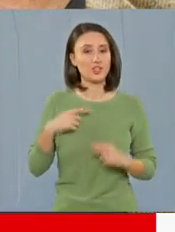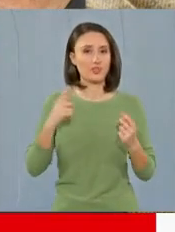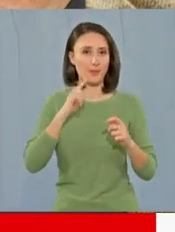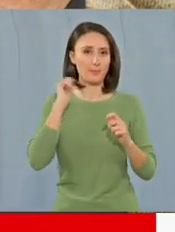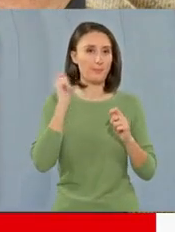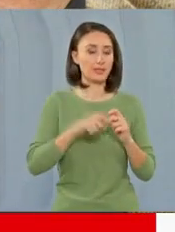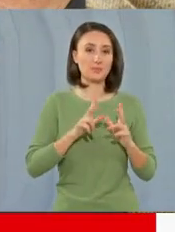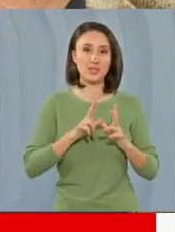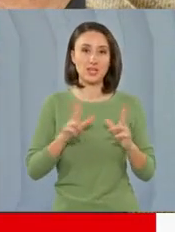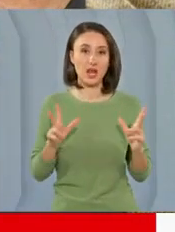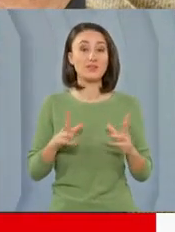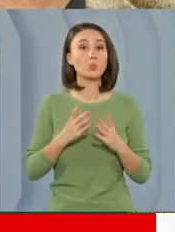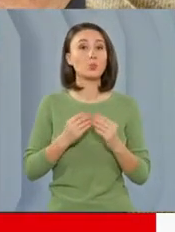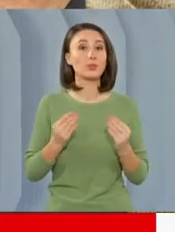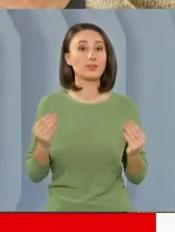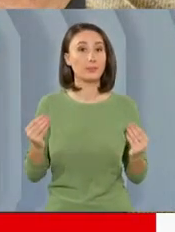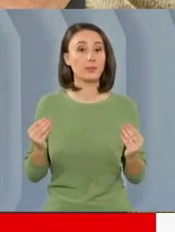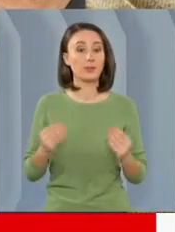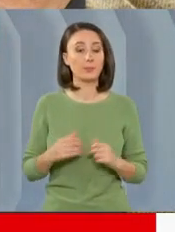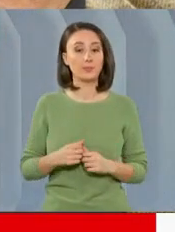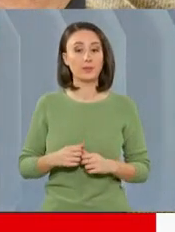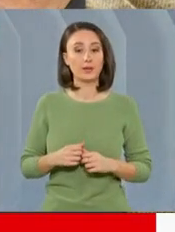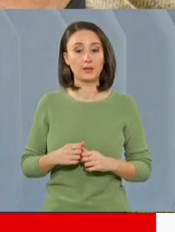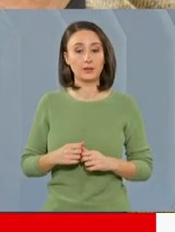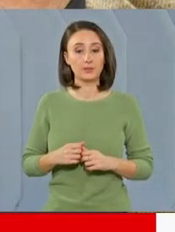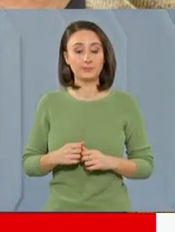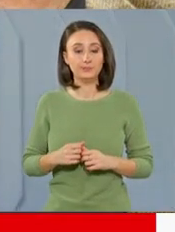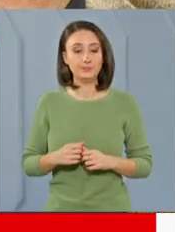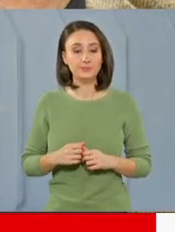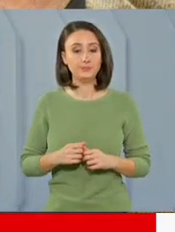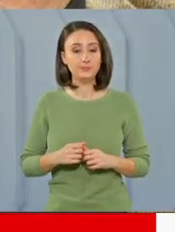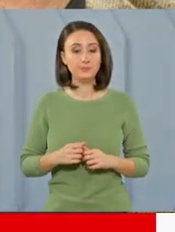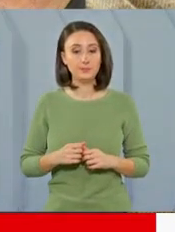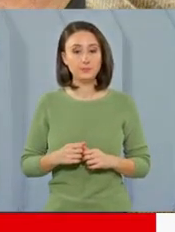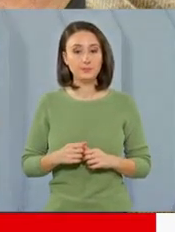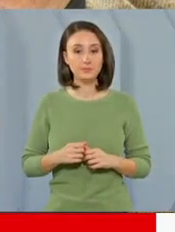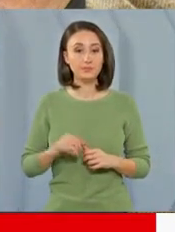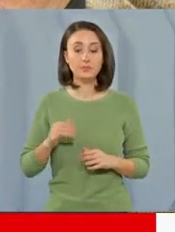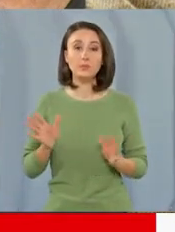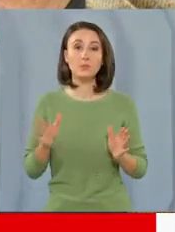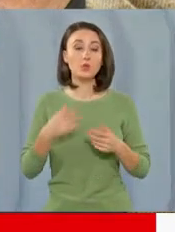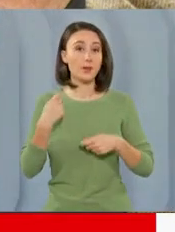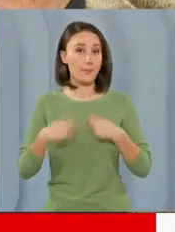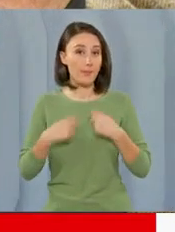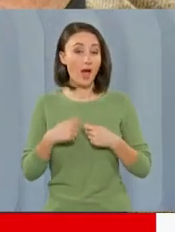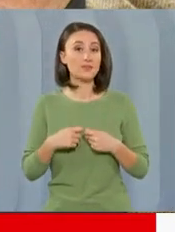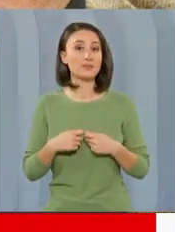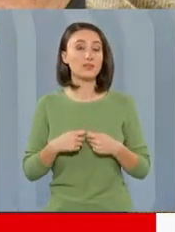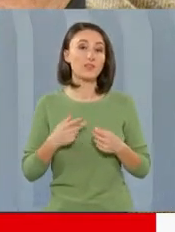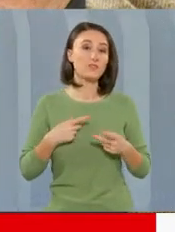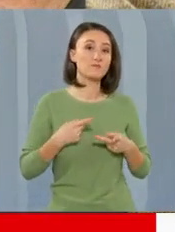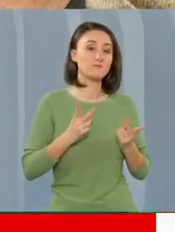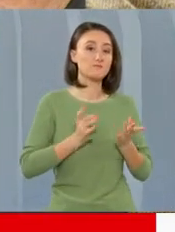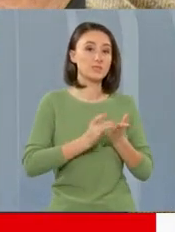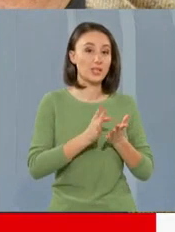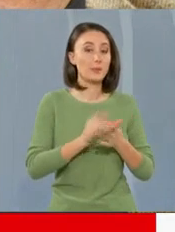sancțiuni severe și multiple. Și în asemenea condiții, orice piață de desfacere avea pentru produsele